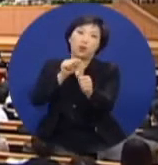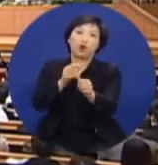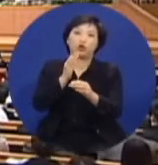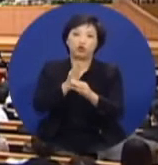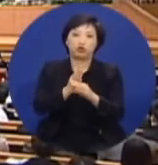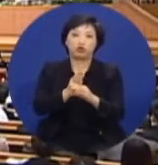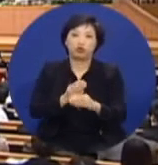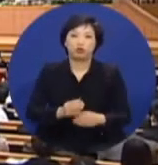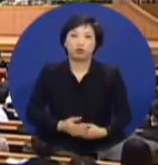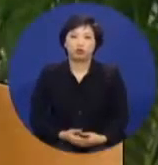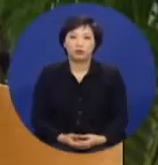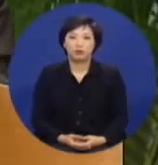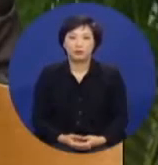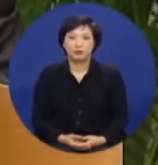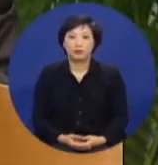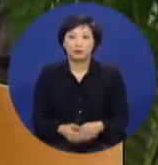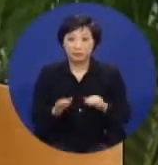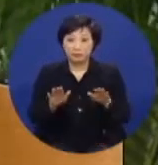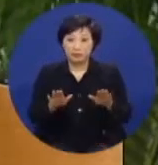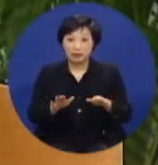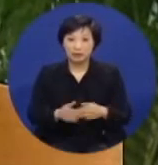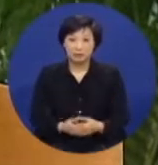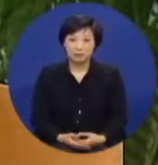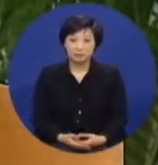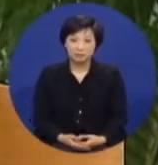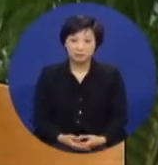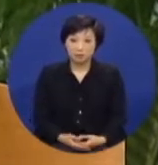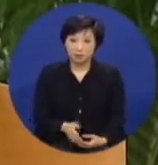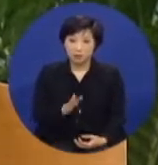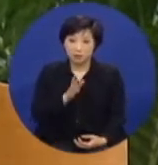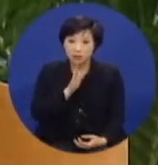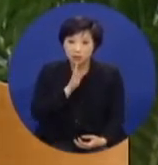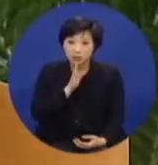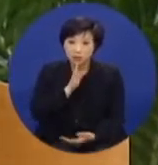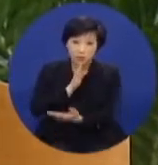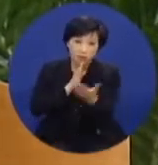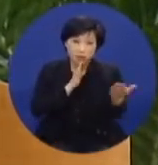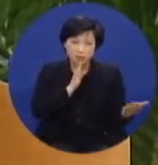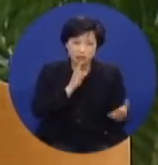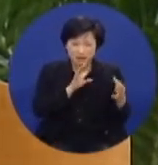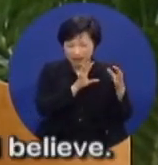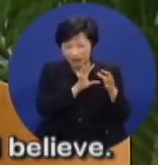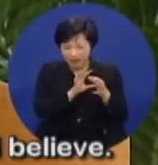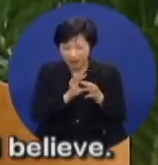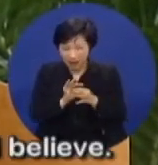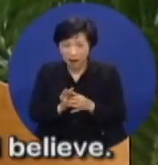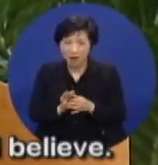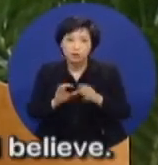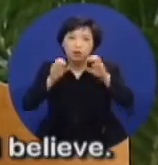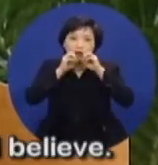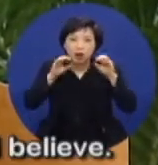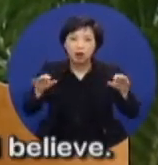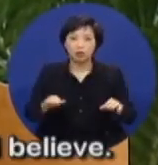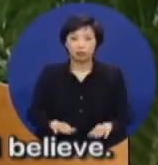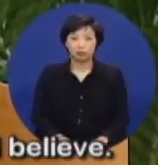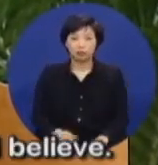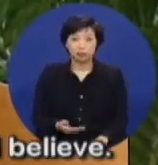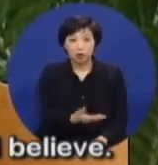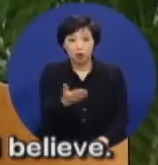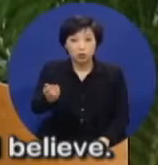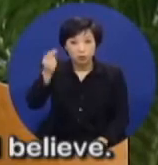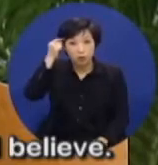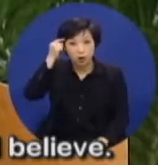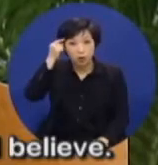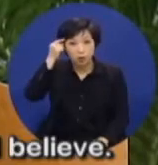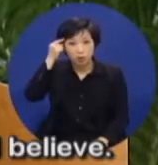십니다 그런데 이 사실을 아무리 말해도 머리 룬 빚는